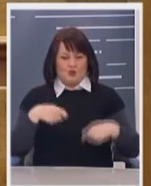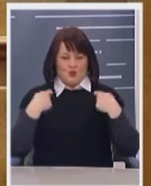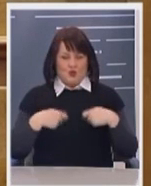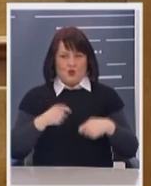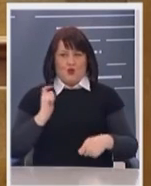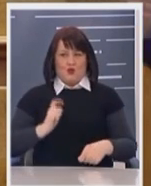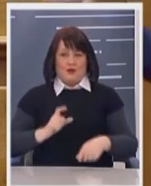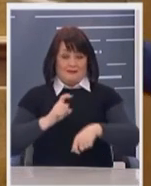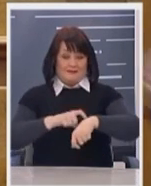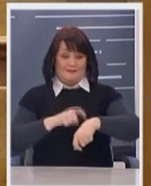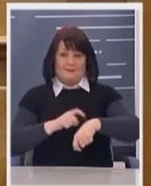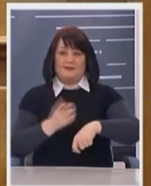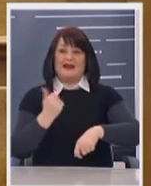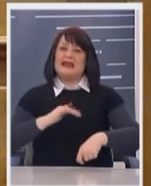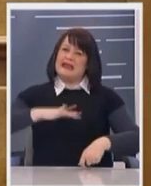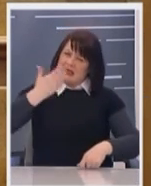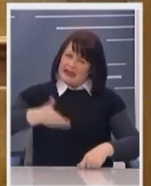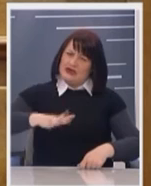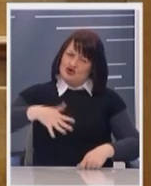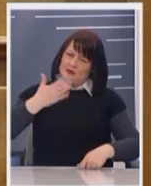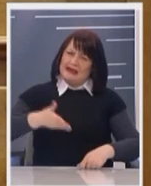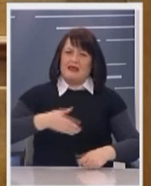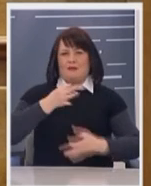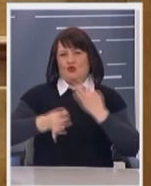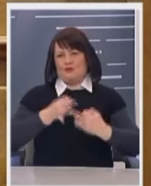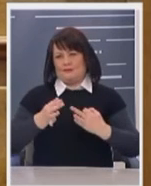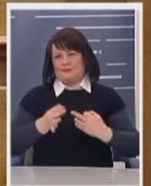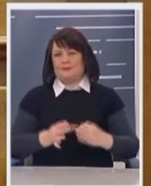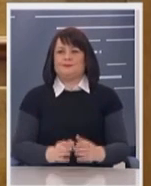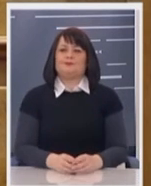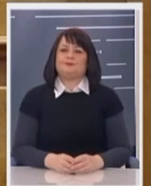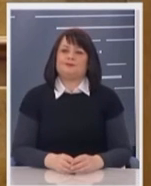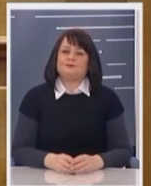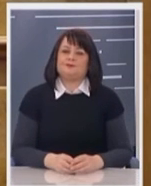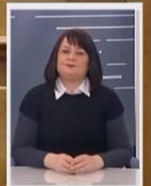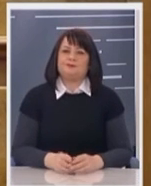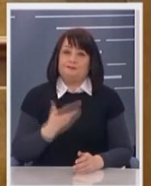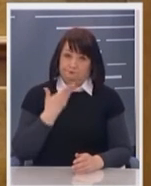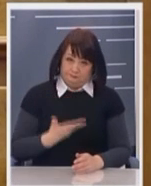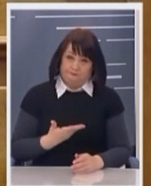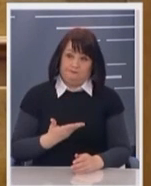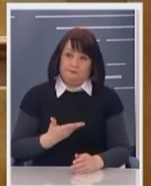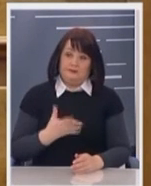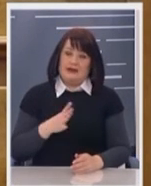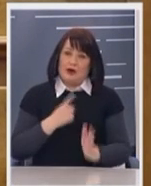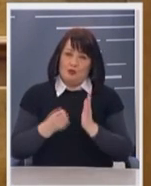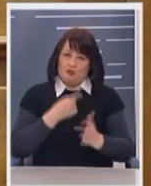Επειδή δεν έχω χρόνο, ίσως αναφερθώ στη δευτερολογία μου σε αυτά. Θέλω να κλείσω την πρώτη μου